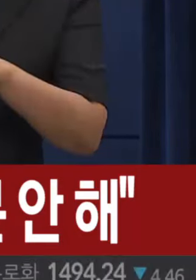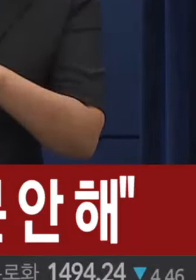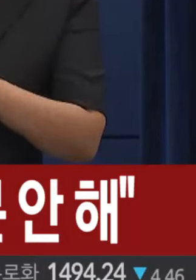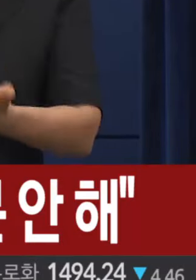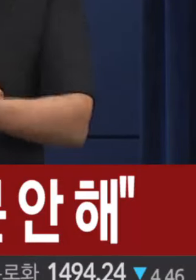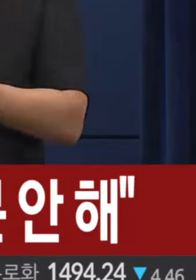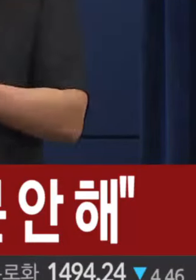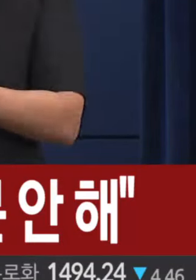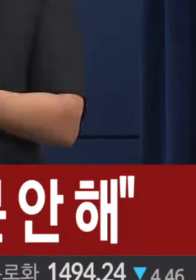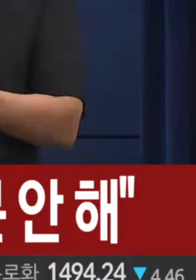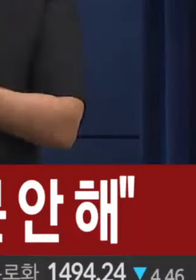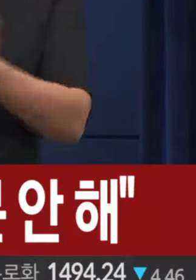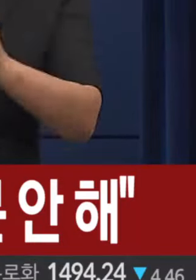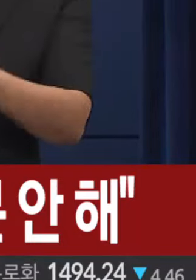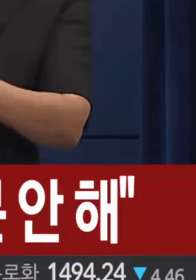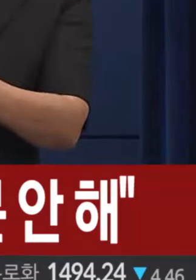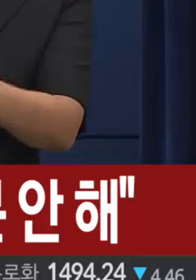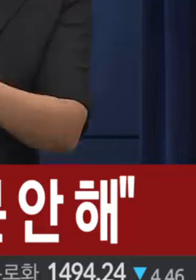제도를 논의하는